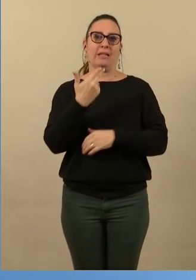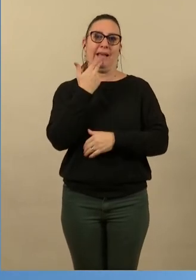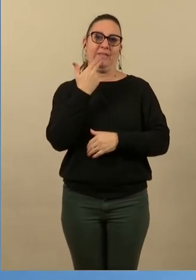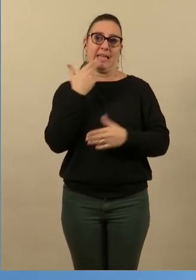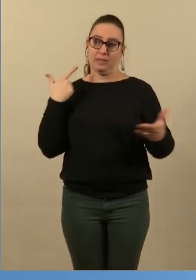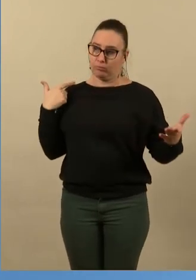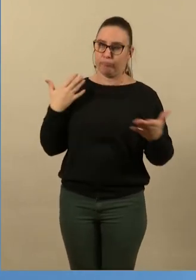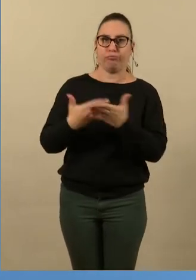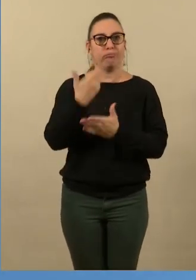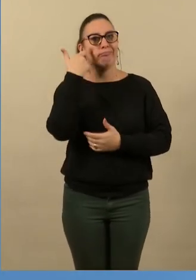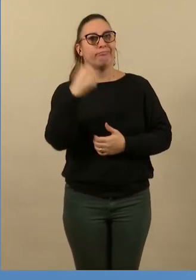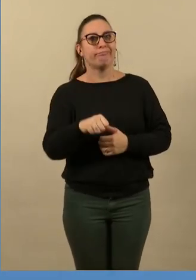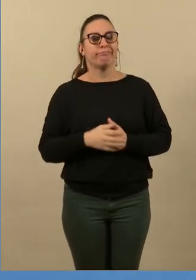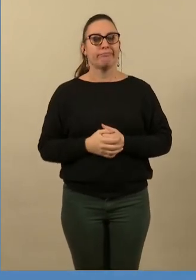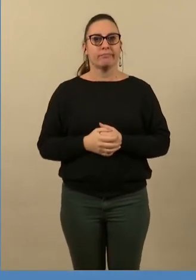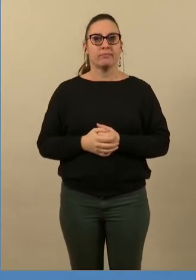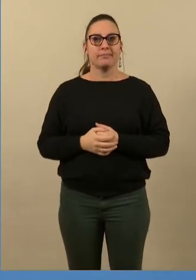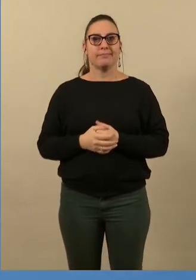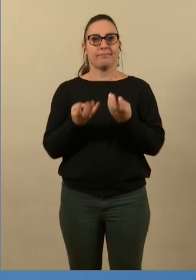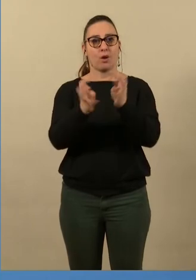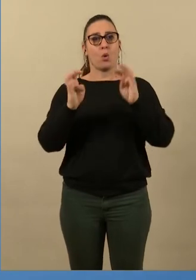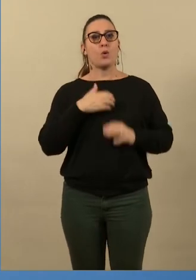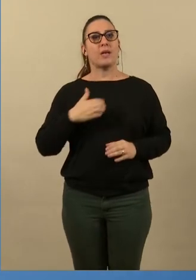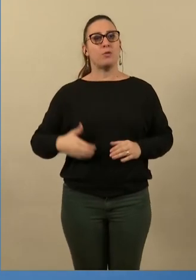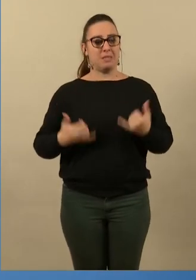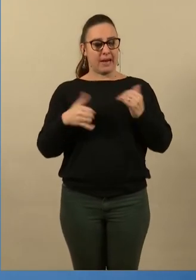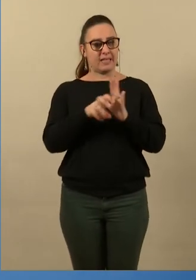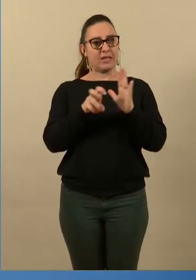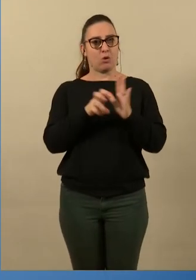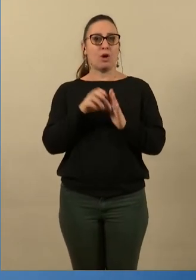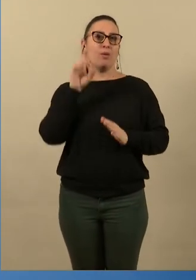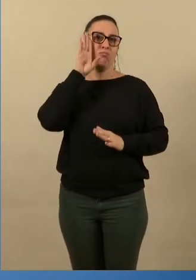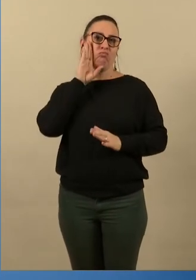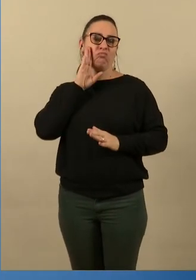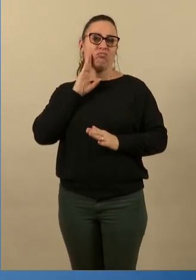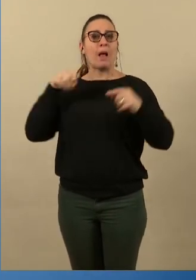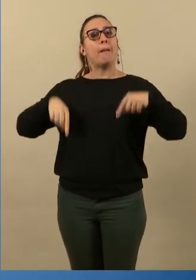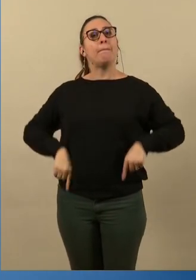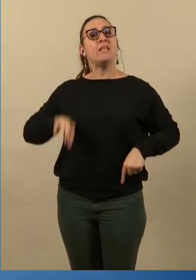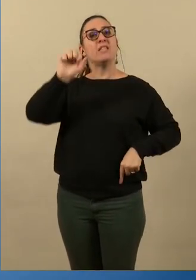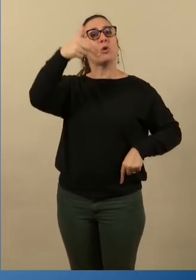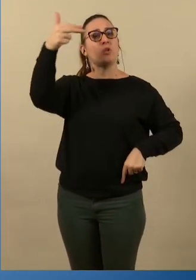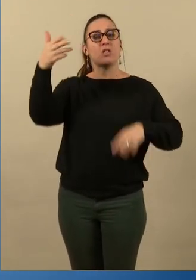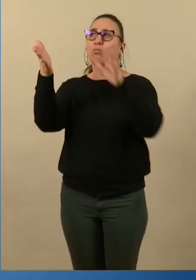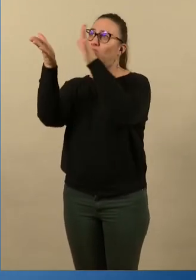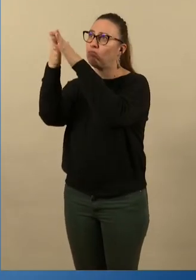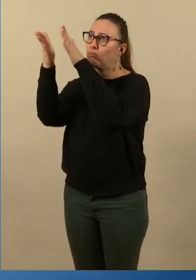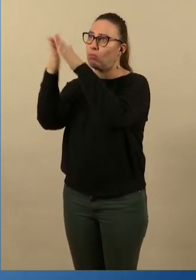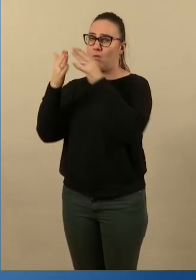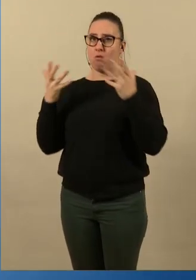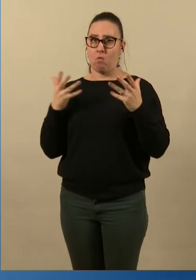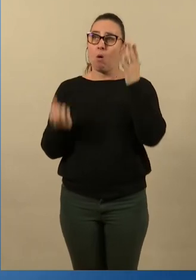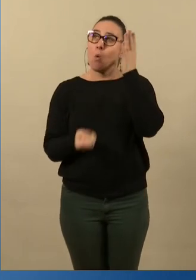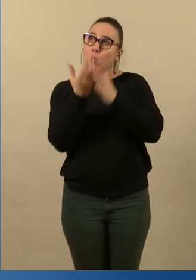été démontrée le conseil municipal de Grenoble demande au ministre de l'éducation nationale qu'une nouvelle